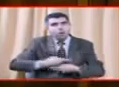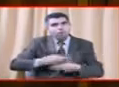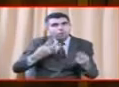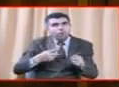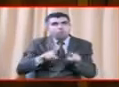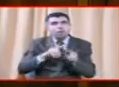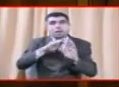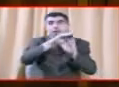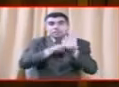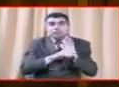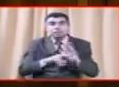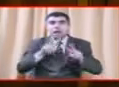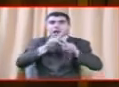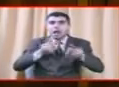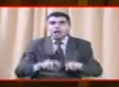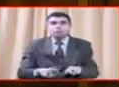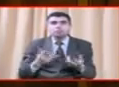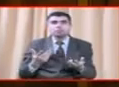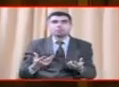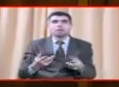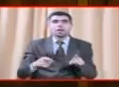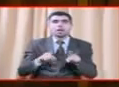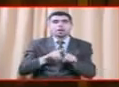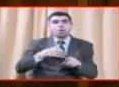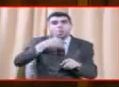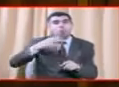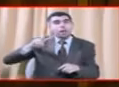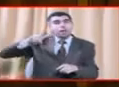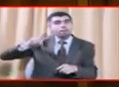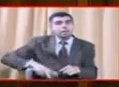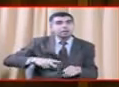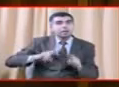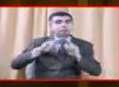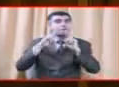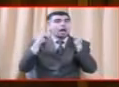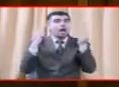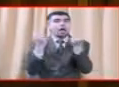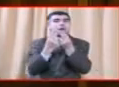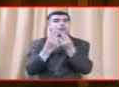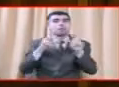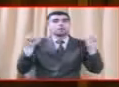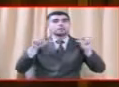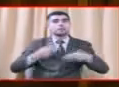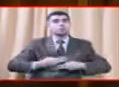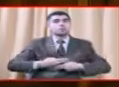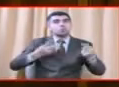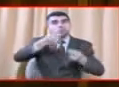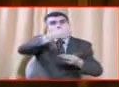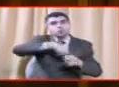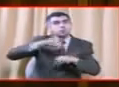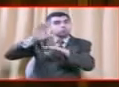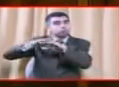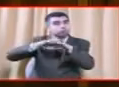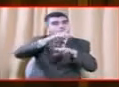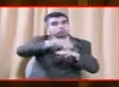بلجنة تحقيق لكي نقول الحقيقة للرأي العام الدولي ولرأي عامنا الوطني سواء